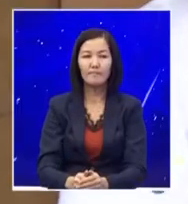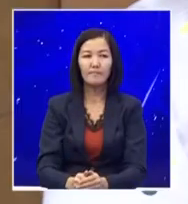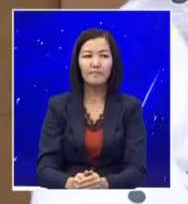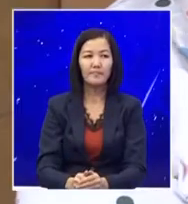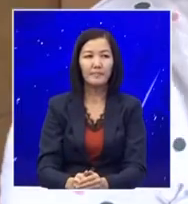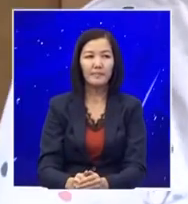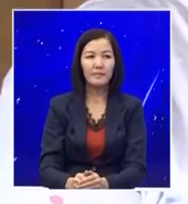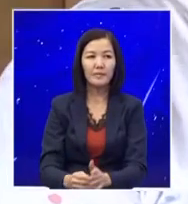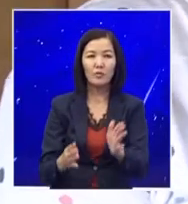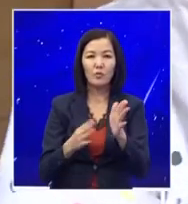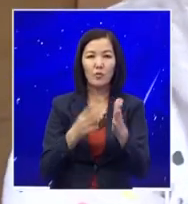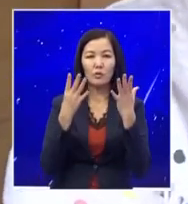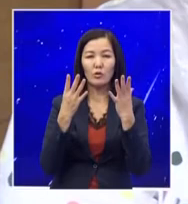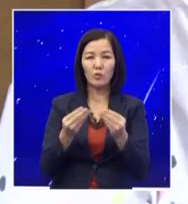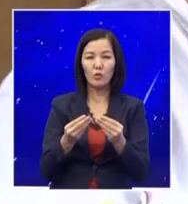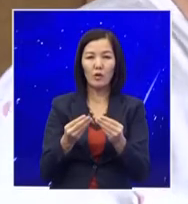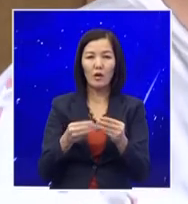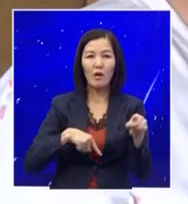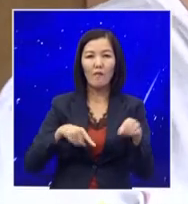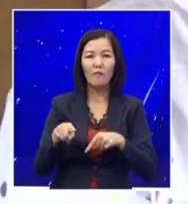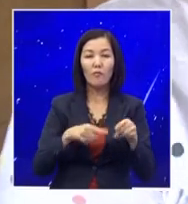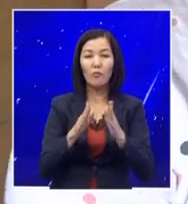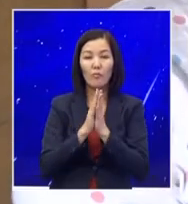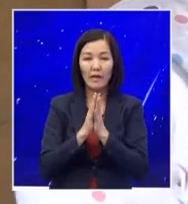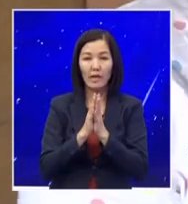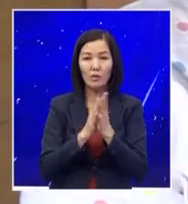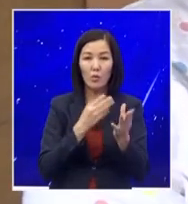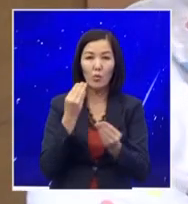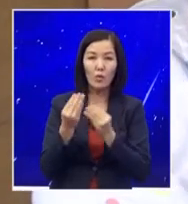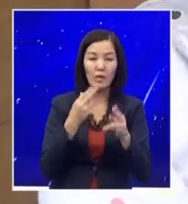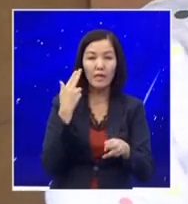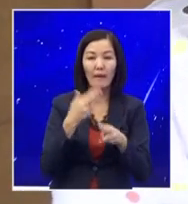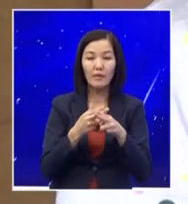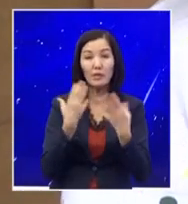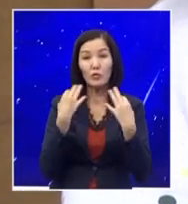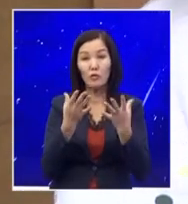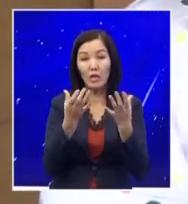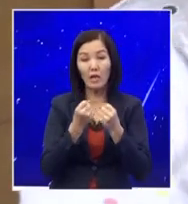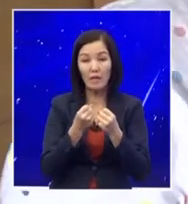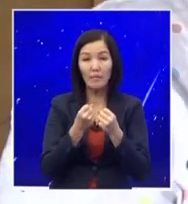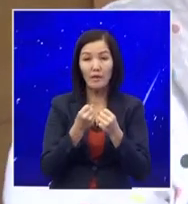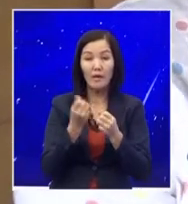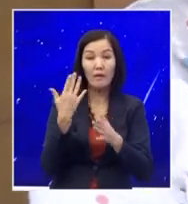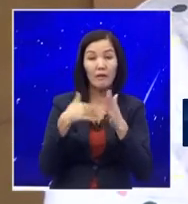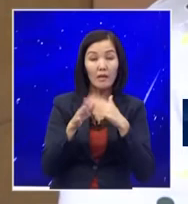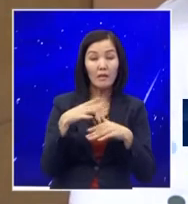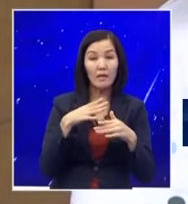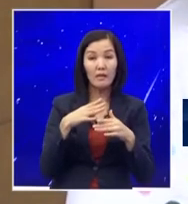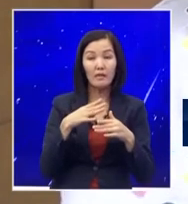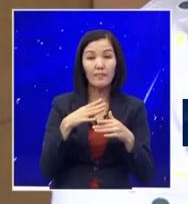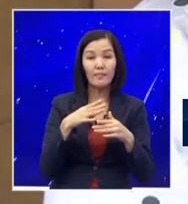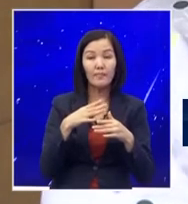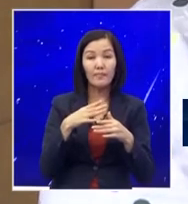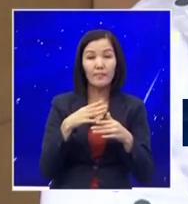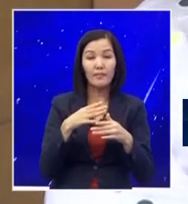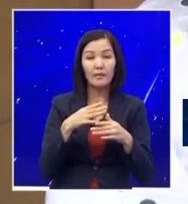Ол бала 9 күні футболға барайыншы деп әпкемнен сұранып кеткен. Әпкем айтқан, балам бармақ қой,